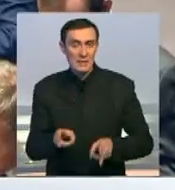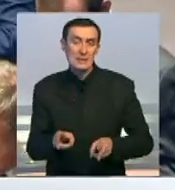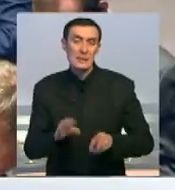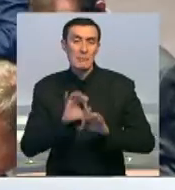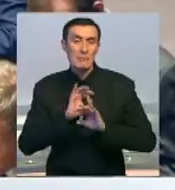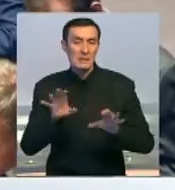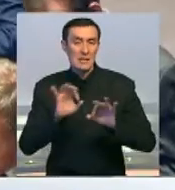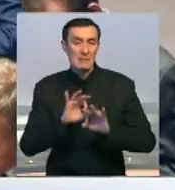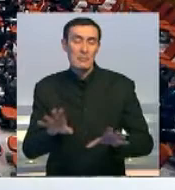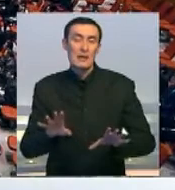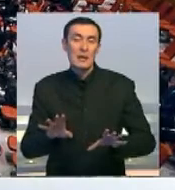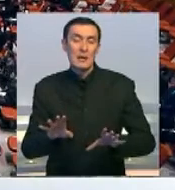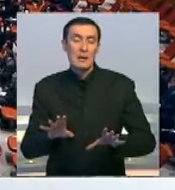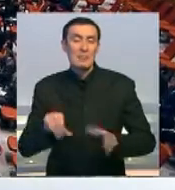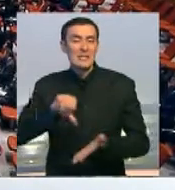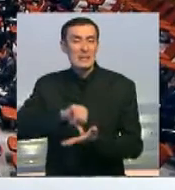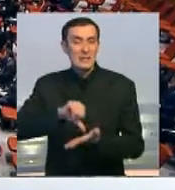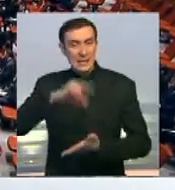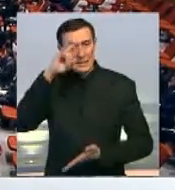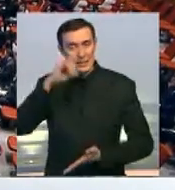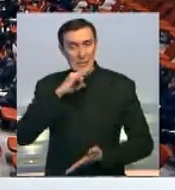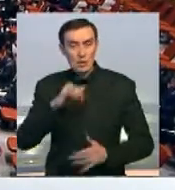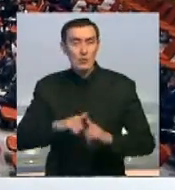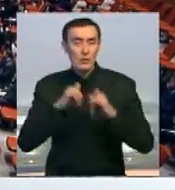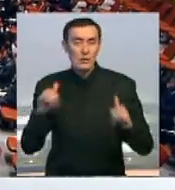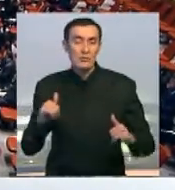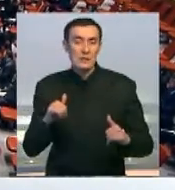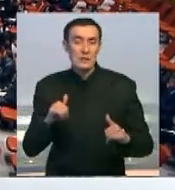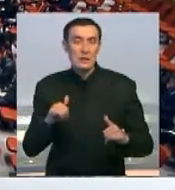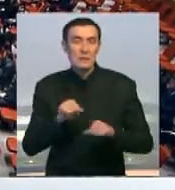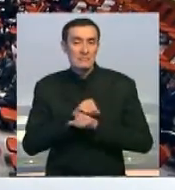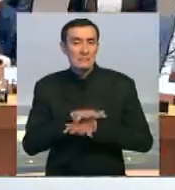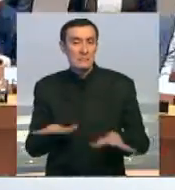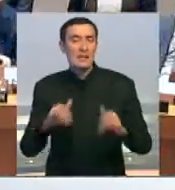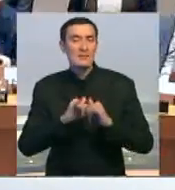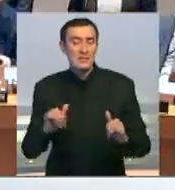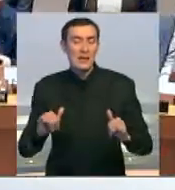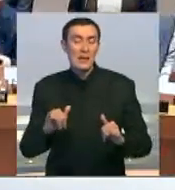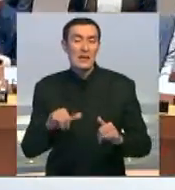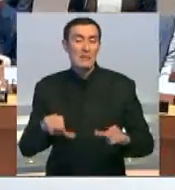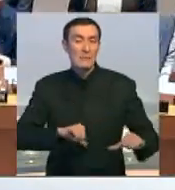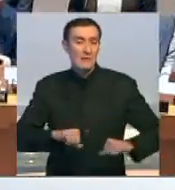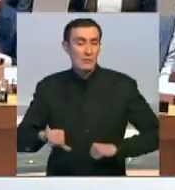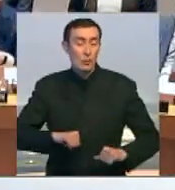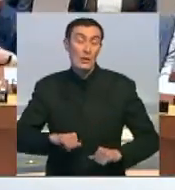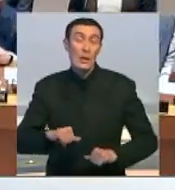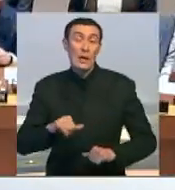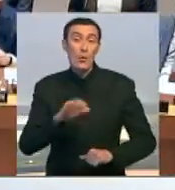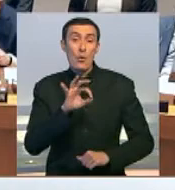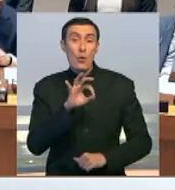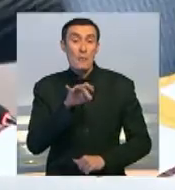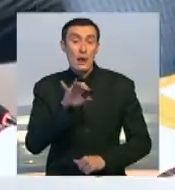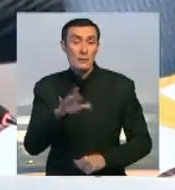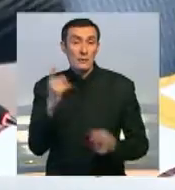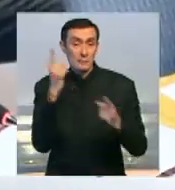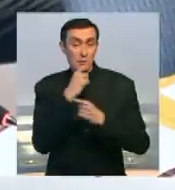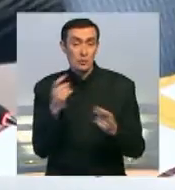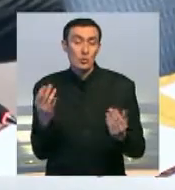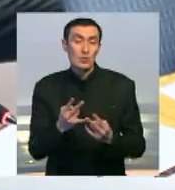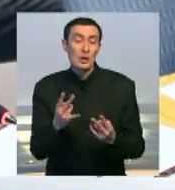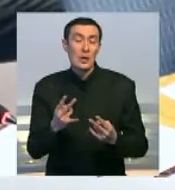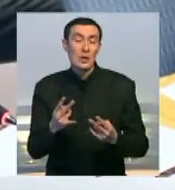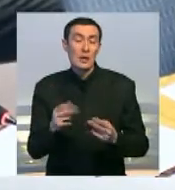словам постпреда Казахстана, они наращивают сеть ИГИЛ в регионах. Кайрат Умаров отметил мероприятия санкционного